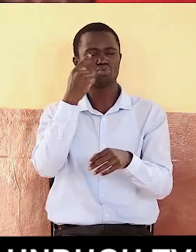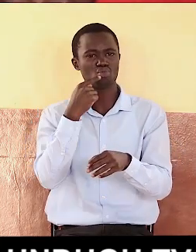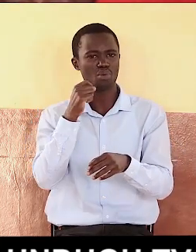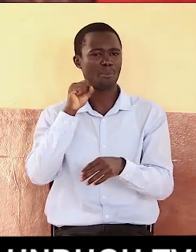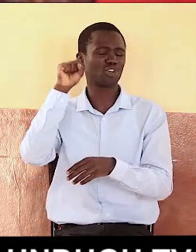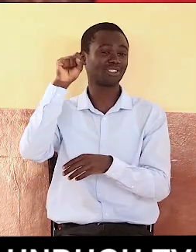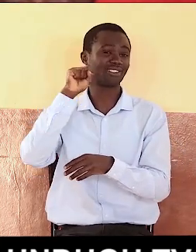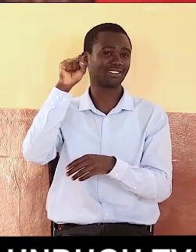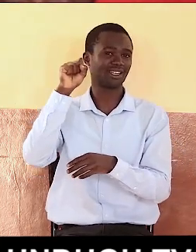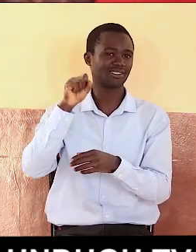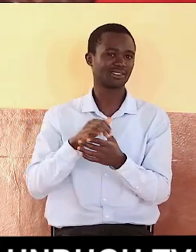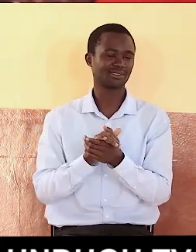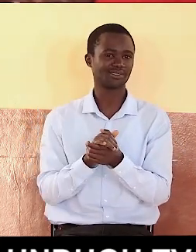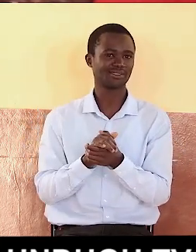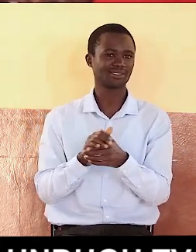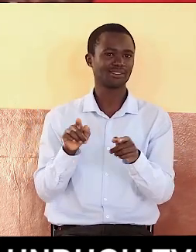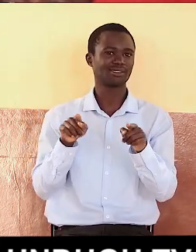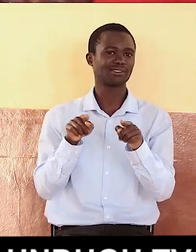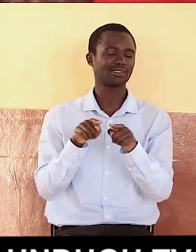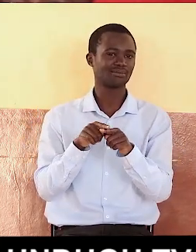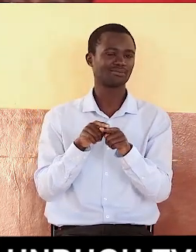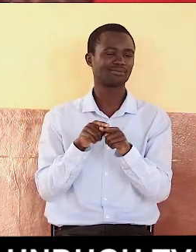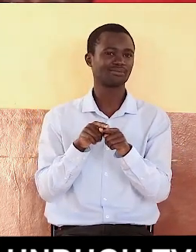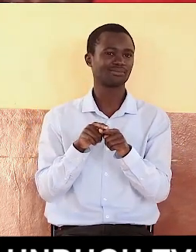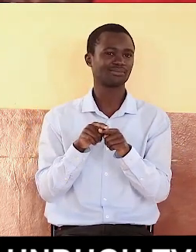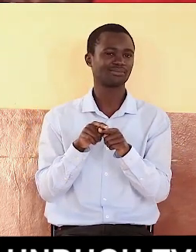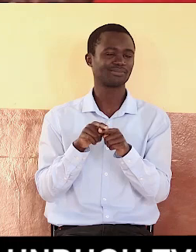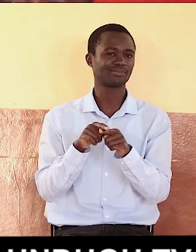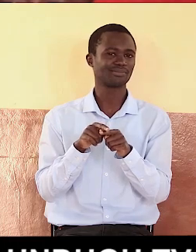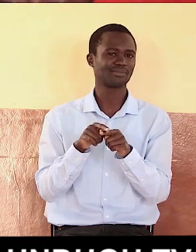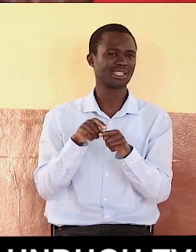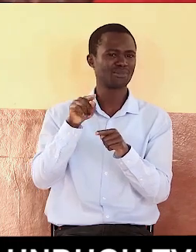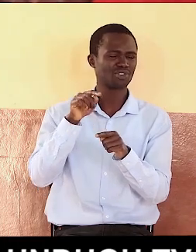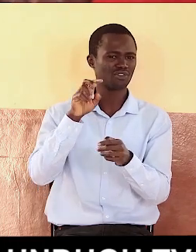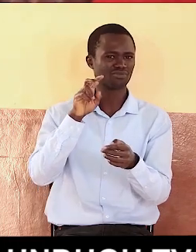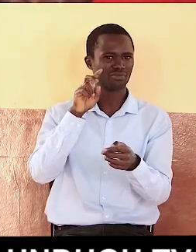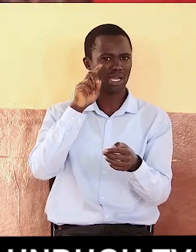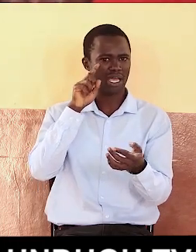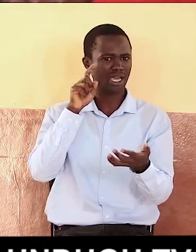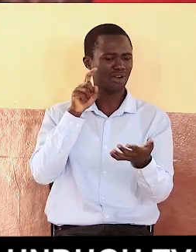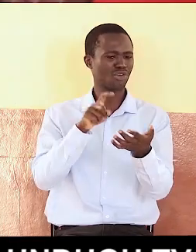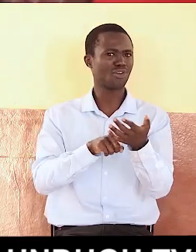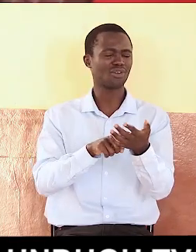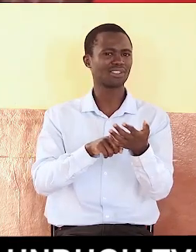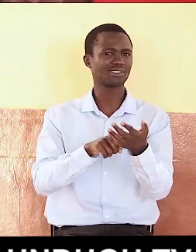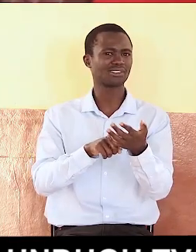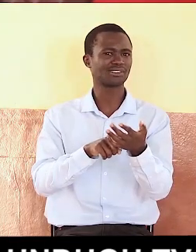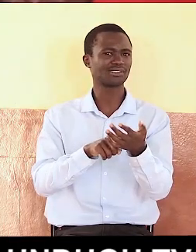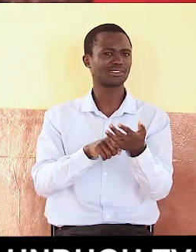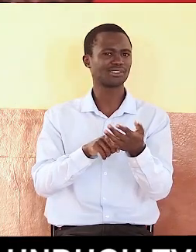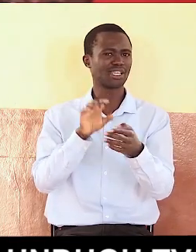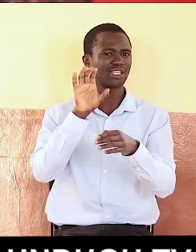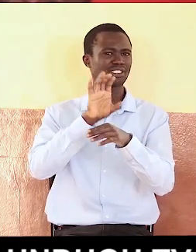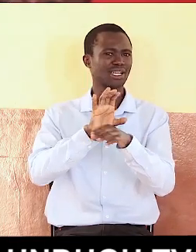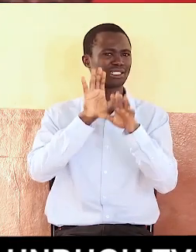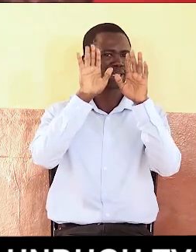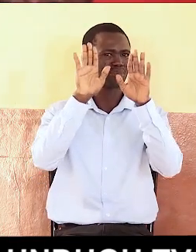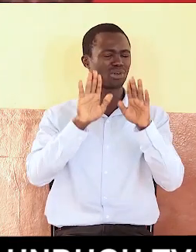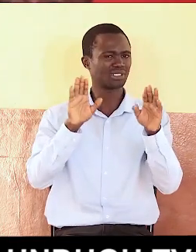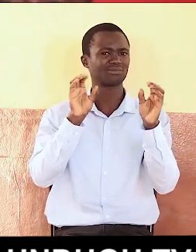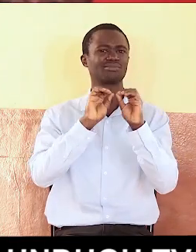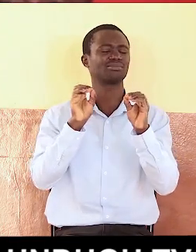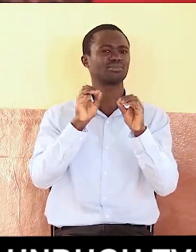wanasiasa na civil servant. They don't recognize the church as important. Na ndio sababu